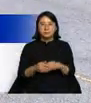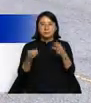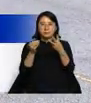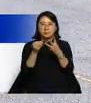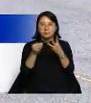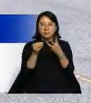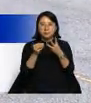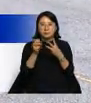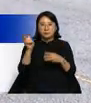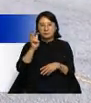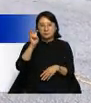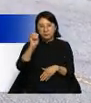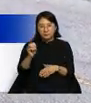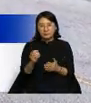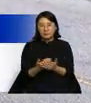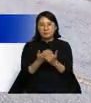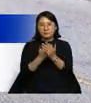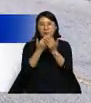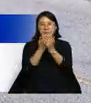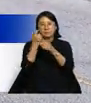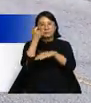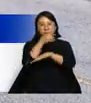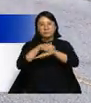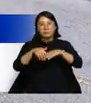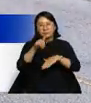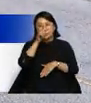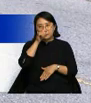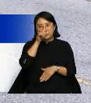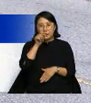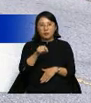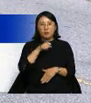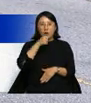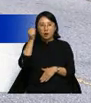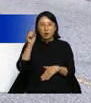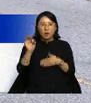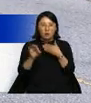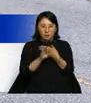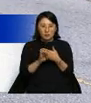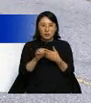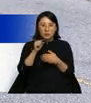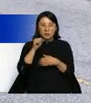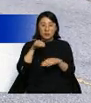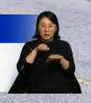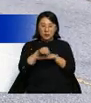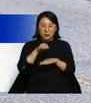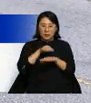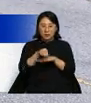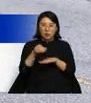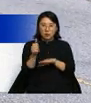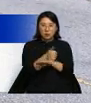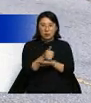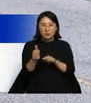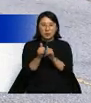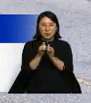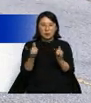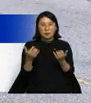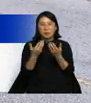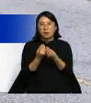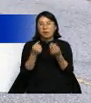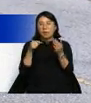3단계까지 앞으로 30만 평의 국가산단 개발 계획을 가지고 있잖아요. 그것이 되면 자가용을 이용하는 사람들